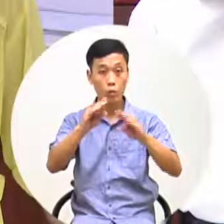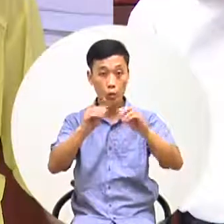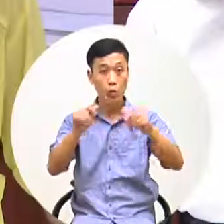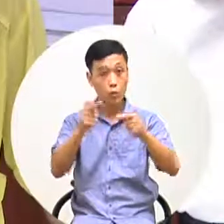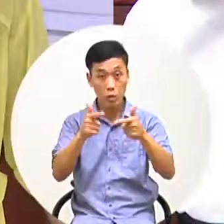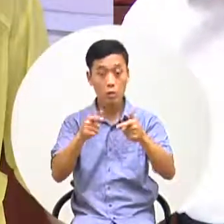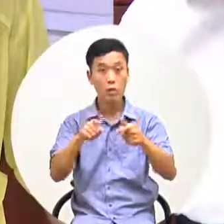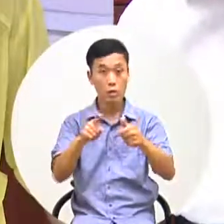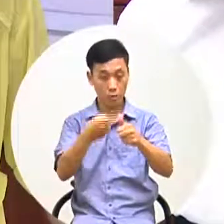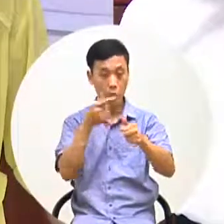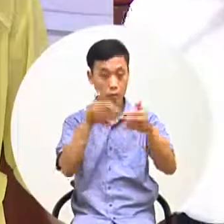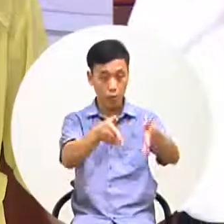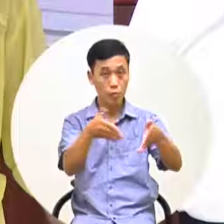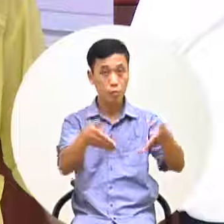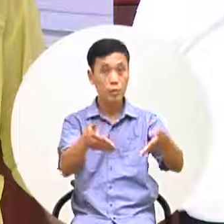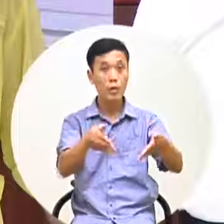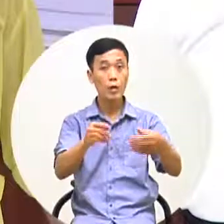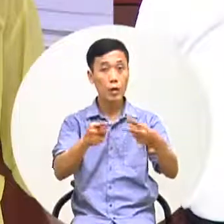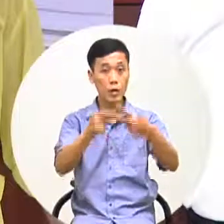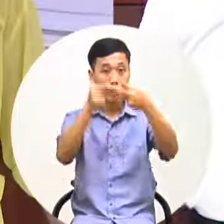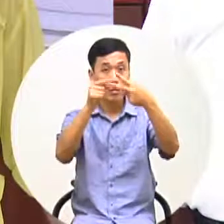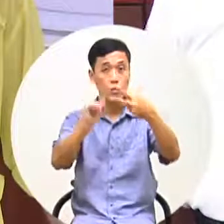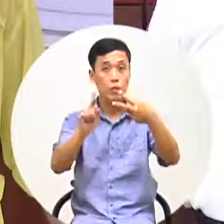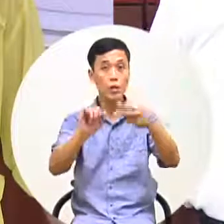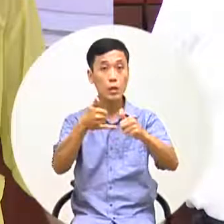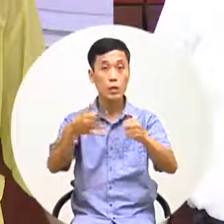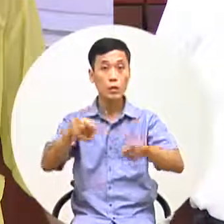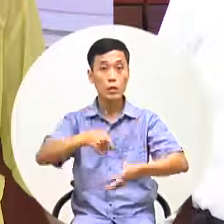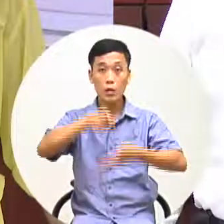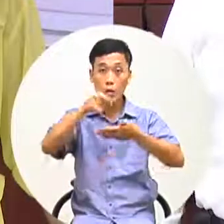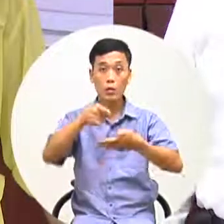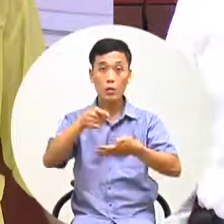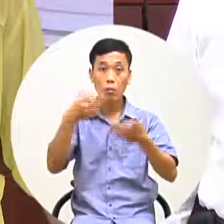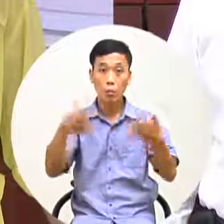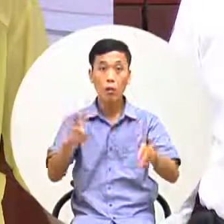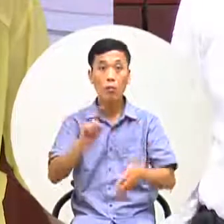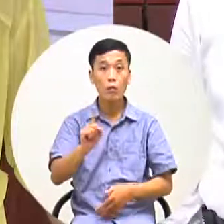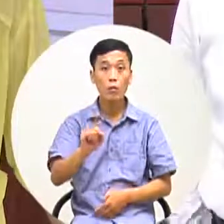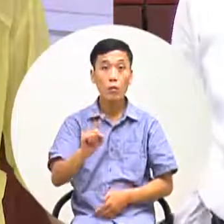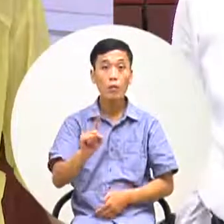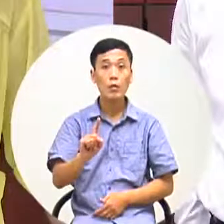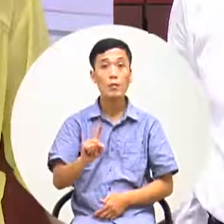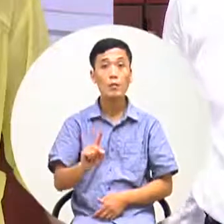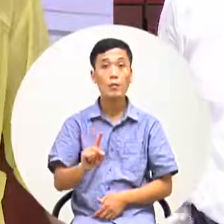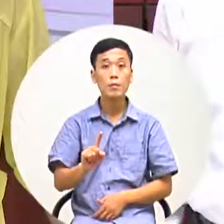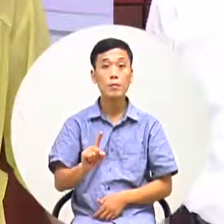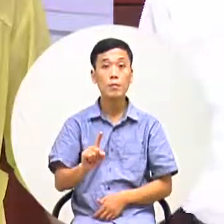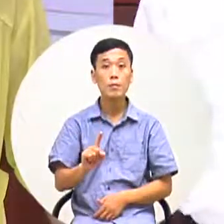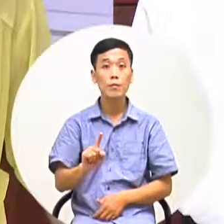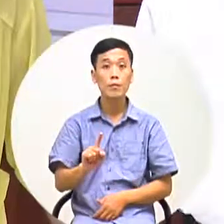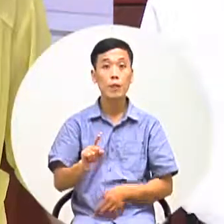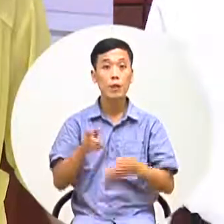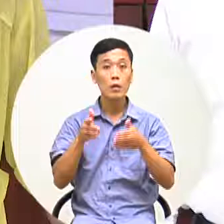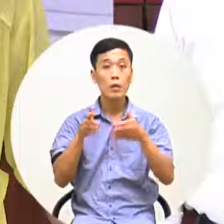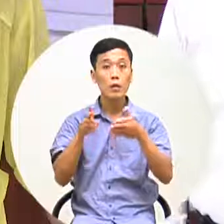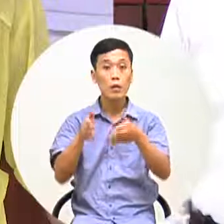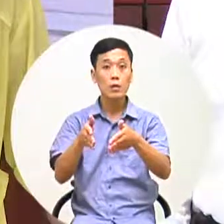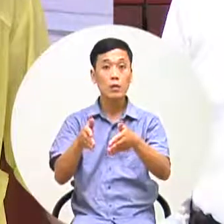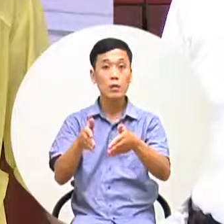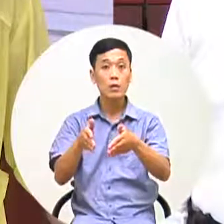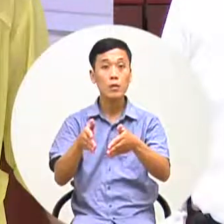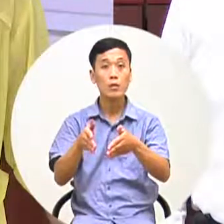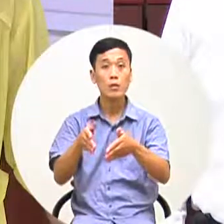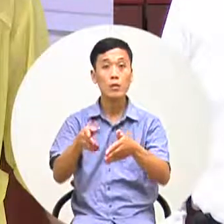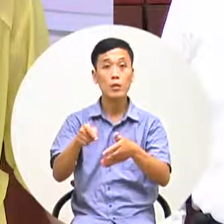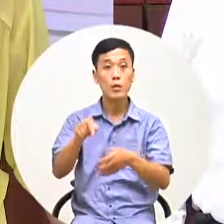就是讲吼，议员咧讲着。讲到迄个通化寺那个部分吼，那个